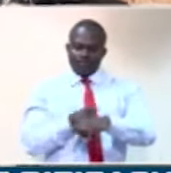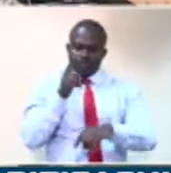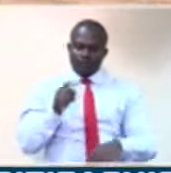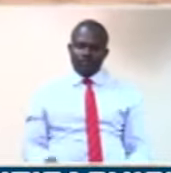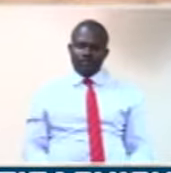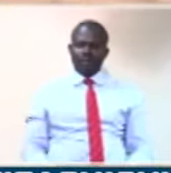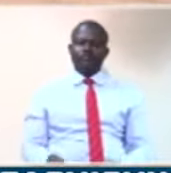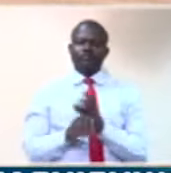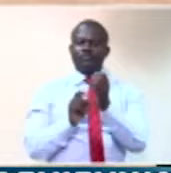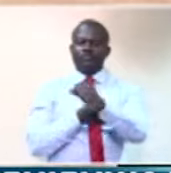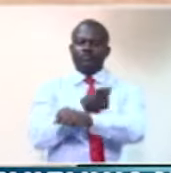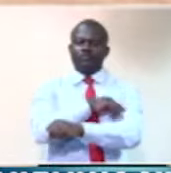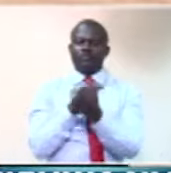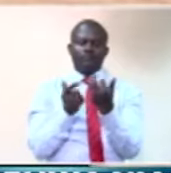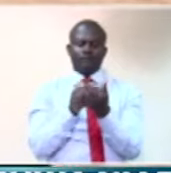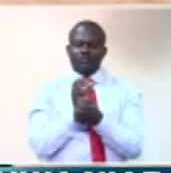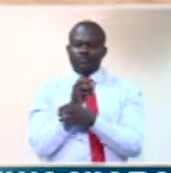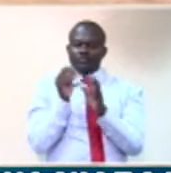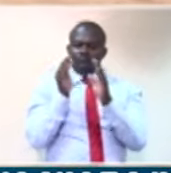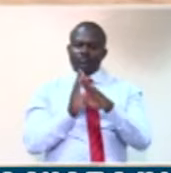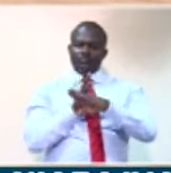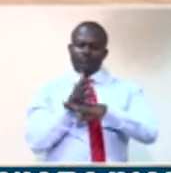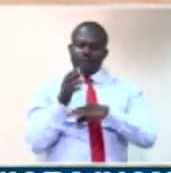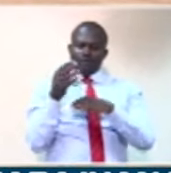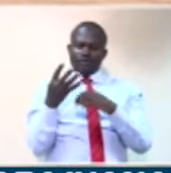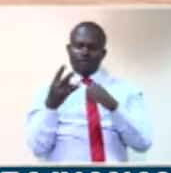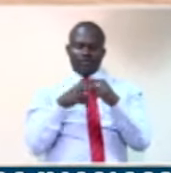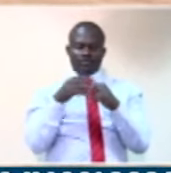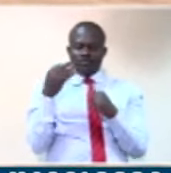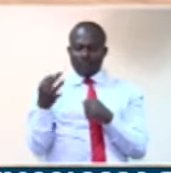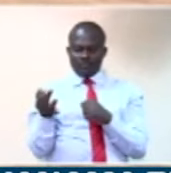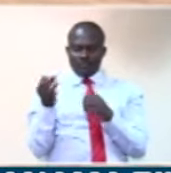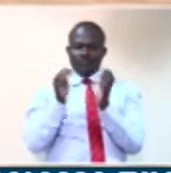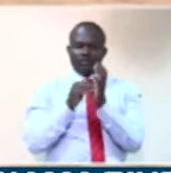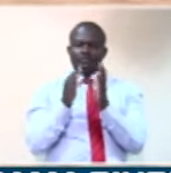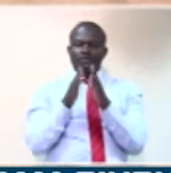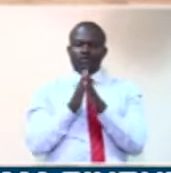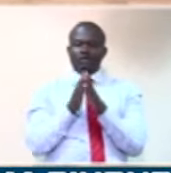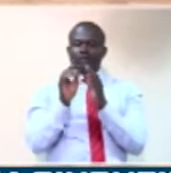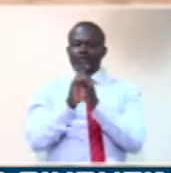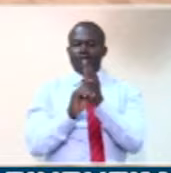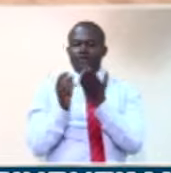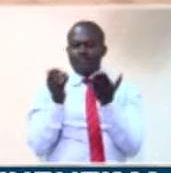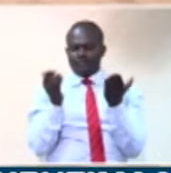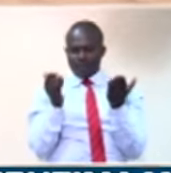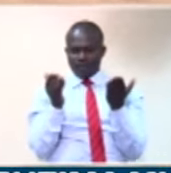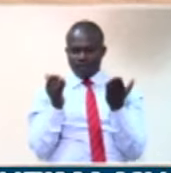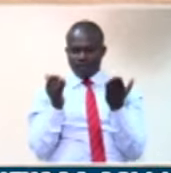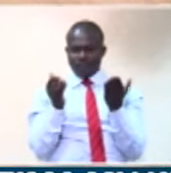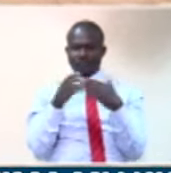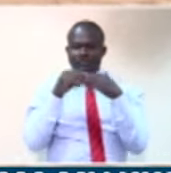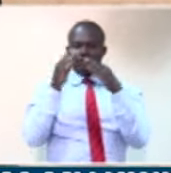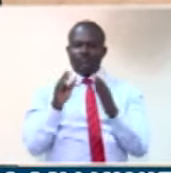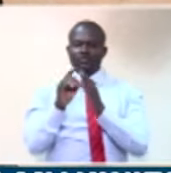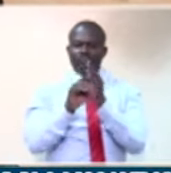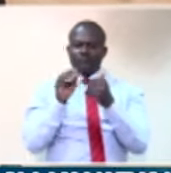Mu karere ka Ngoma habarurwa abajyanama 173 bangana n'imidugudu igize aka karere. Ubuyobozi